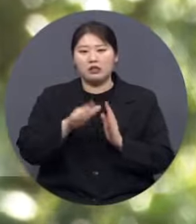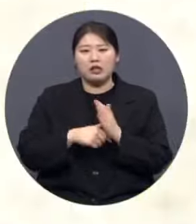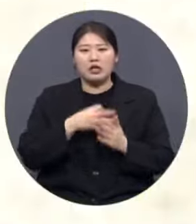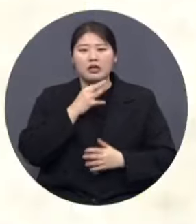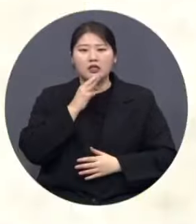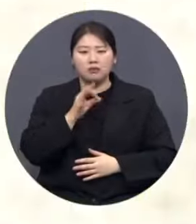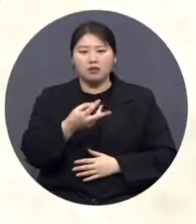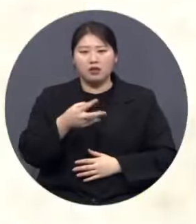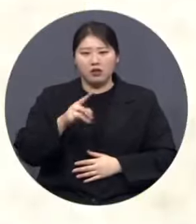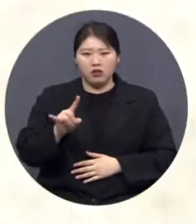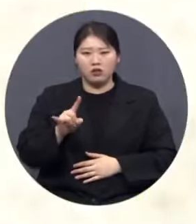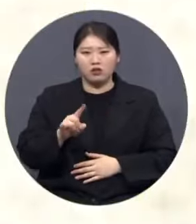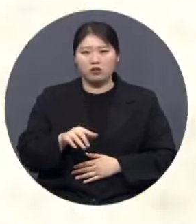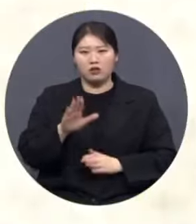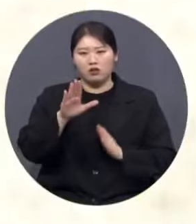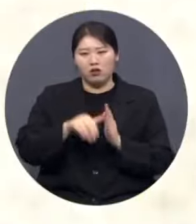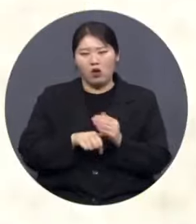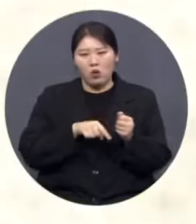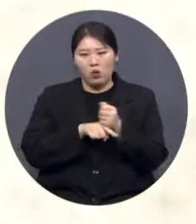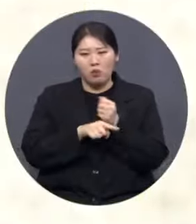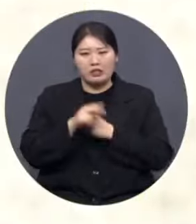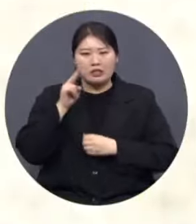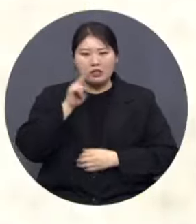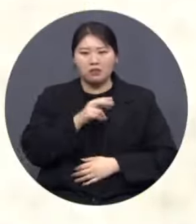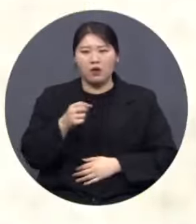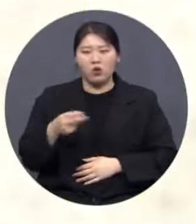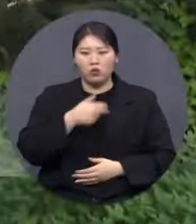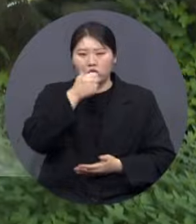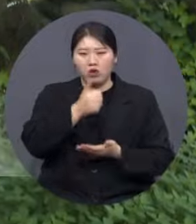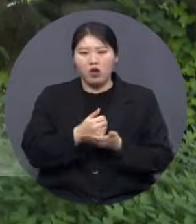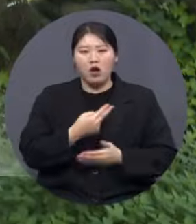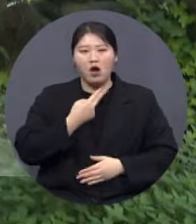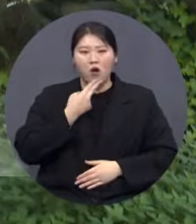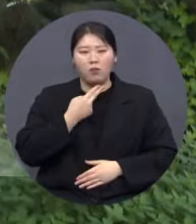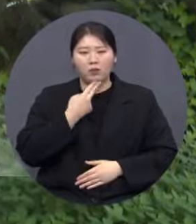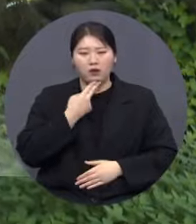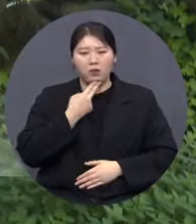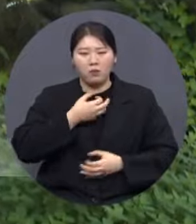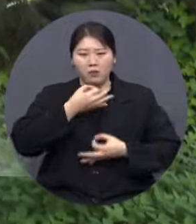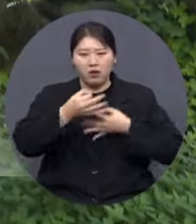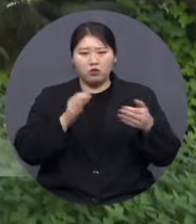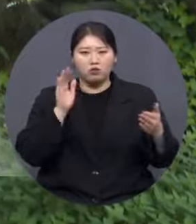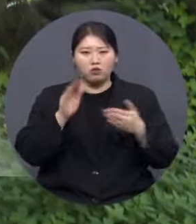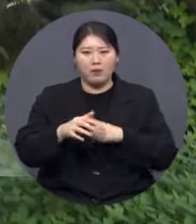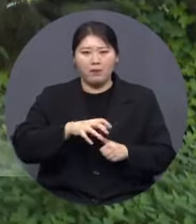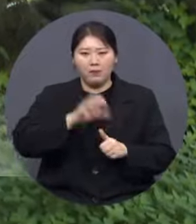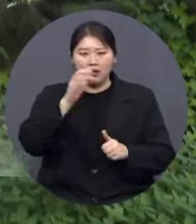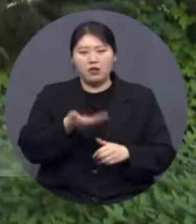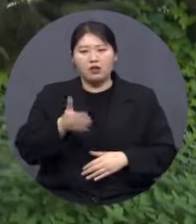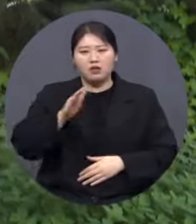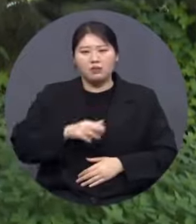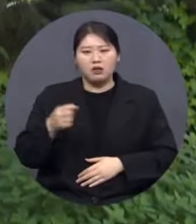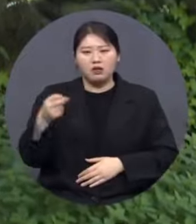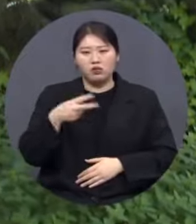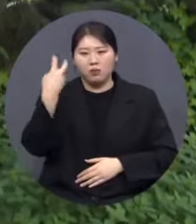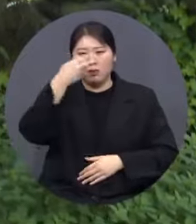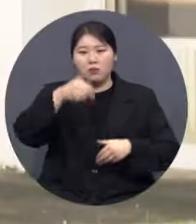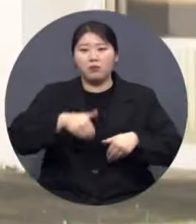소년에게 참을 수 없는 고문이 가해졌고 죄가 없다는 외침에 풀려났지만 수차례 재검속을 당해야